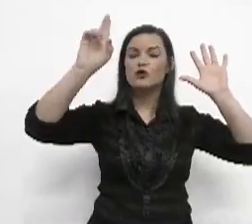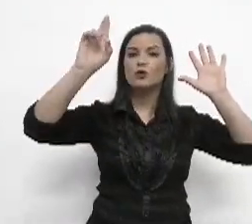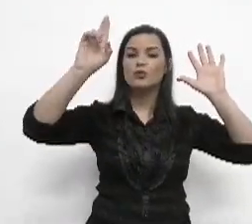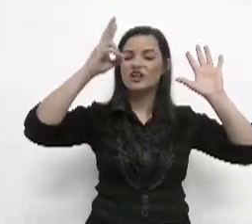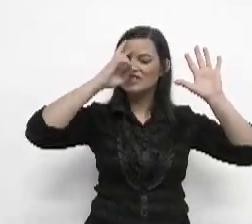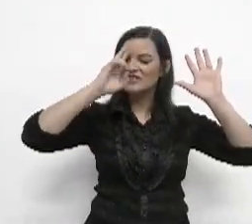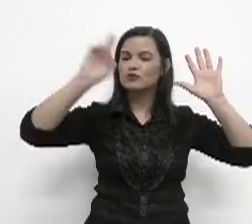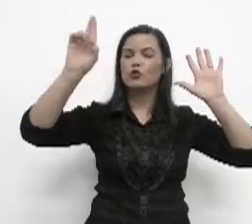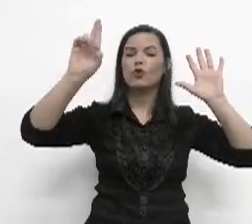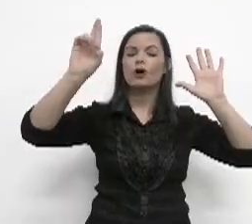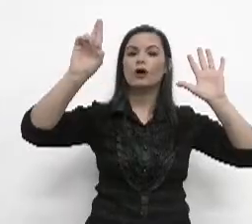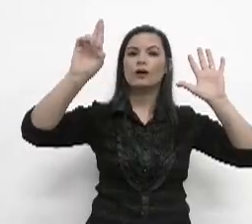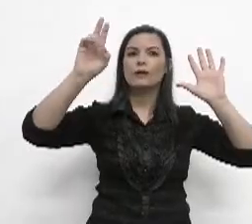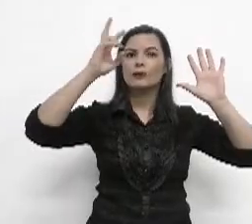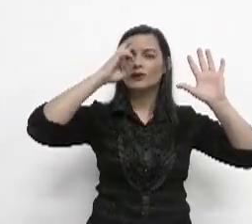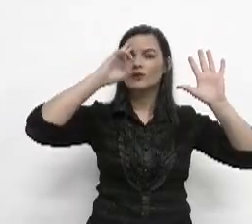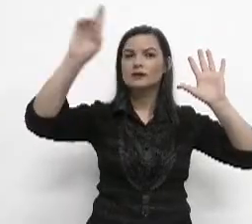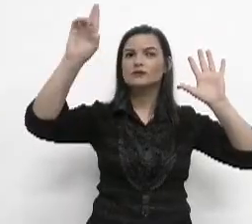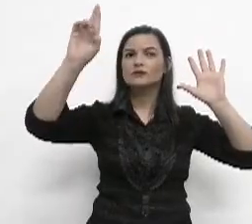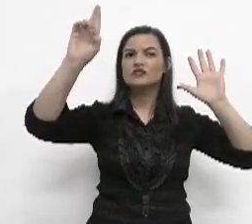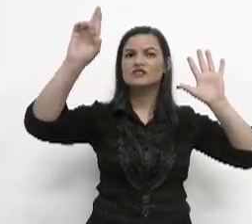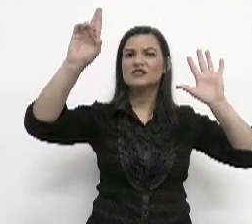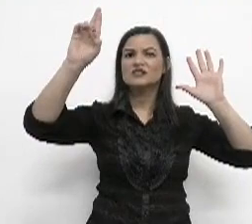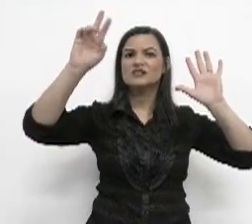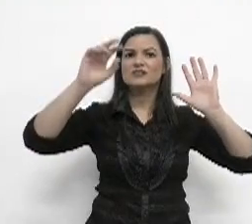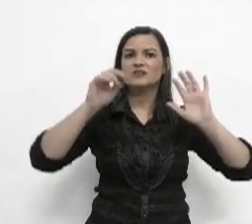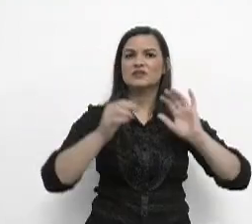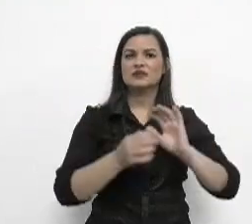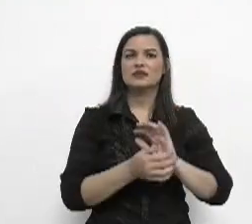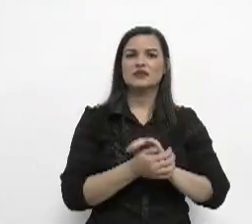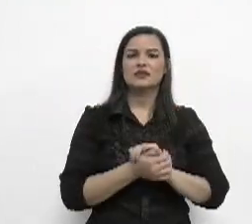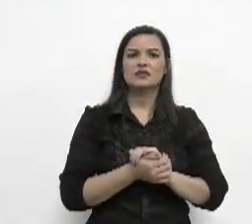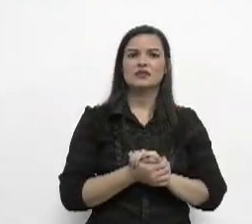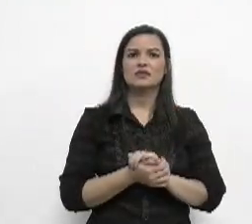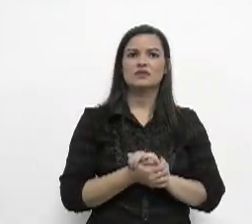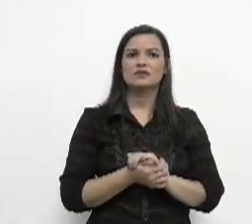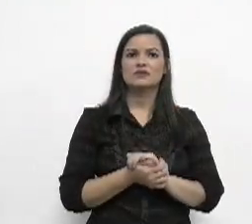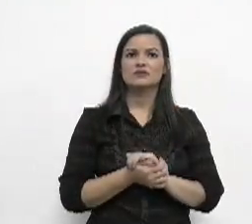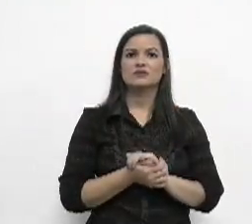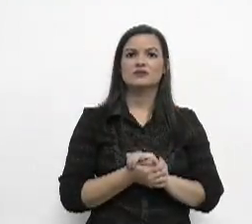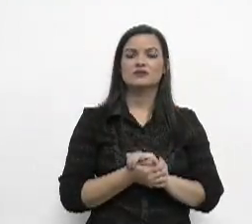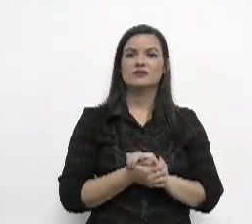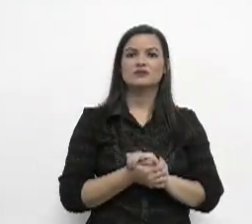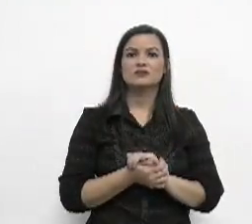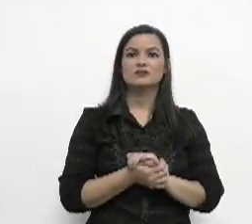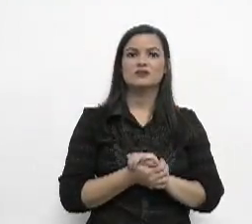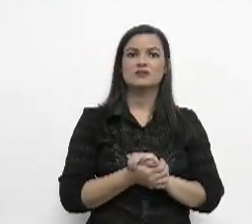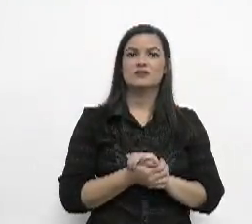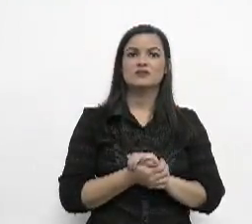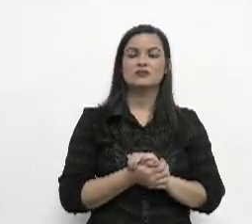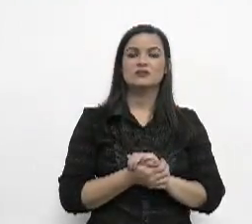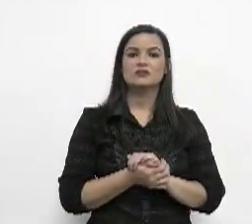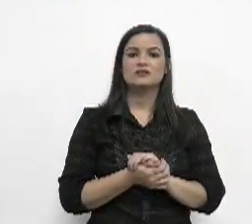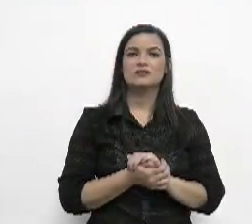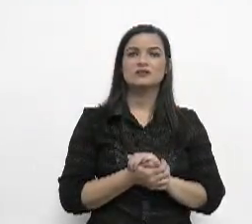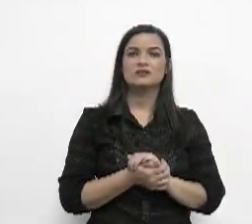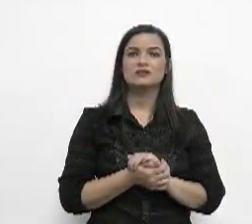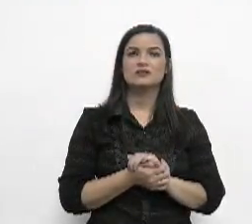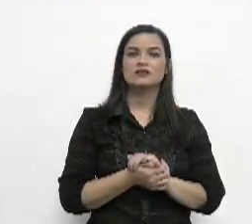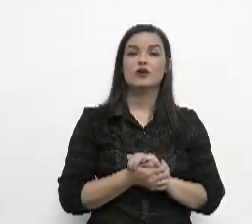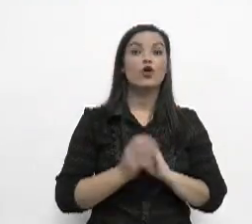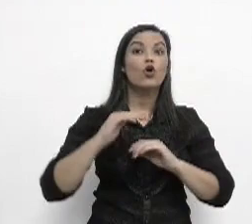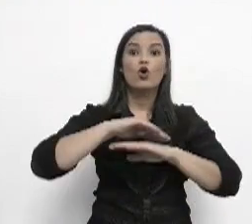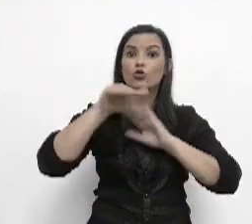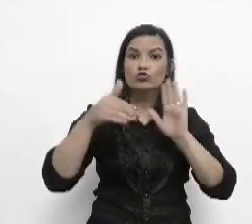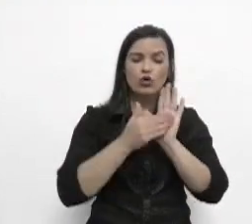주여! Senhor, Senhor. 함께 통성으로 우리 소리내어 기도합시다. Vamos todos orar